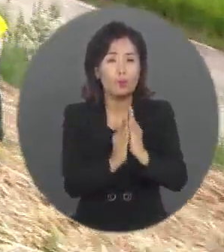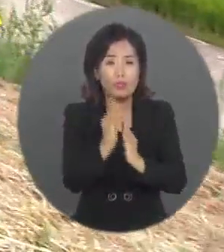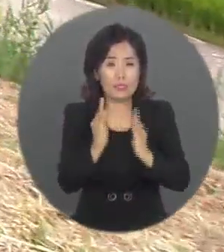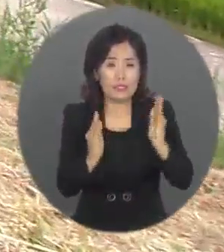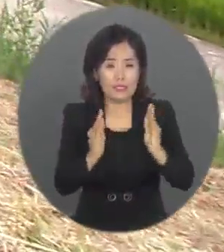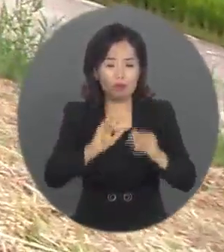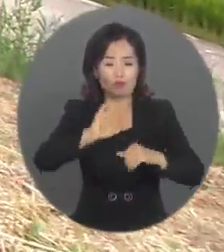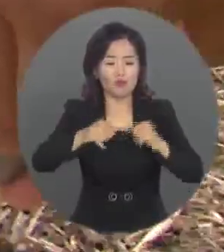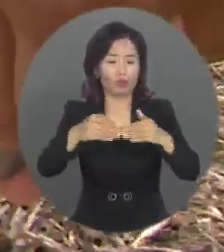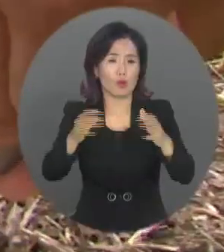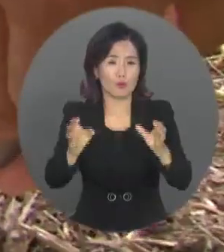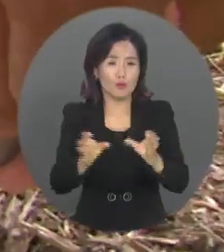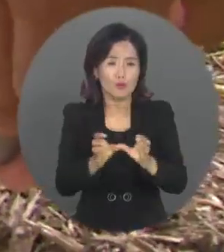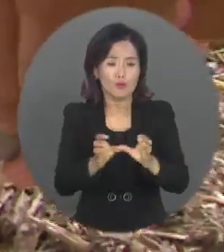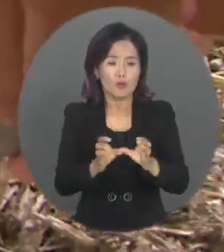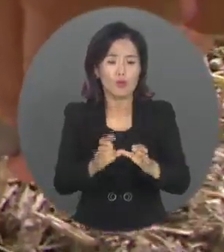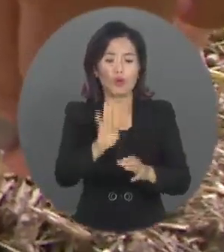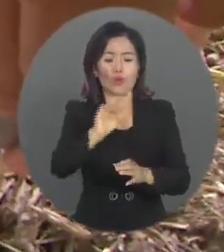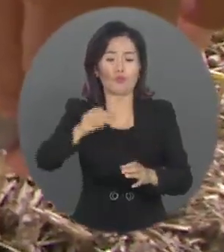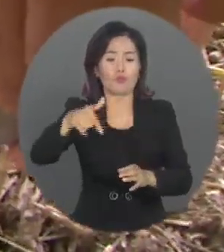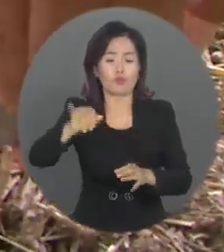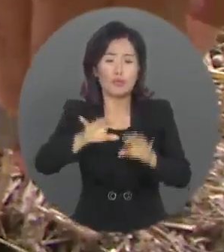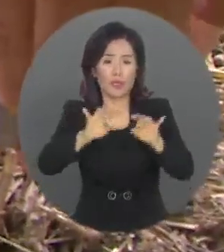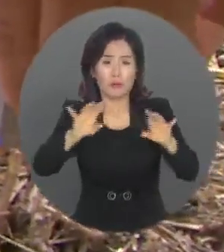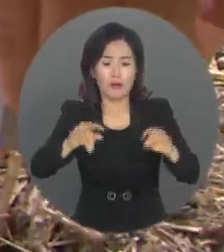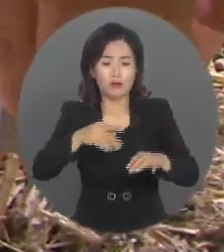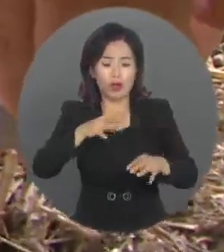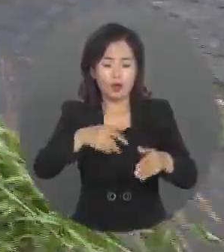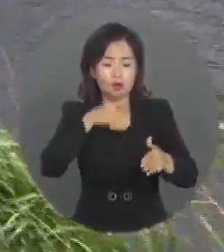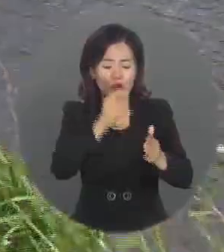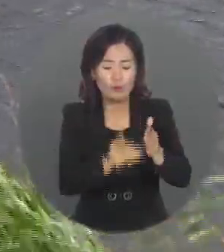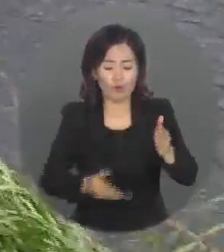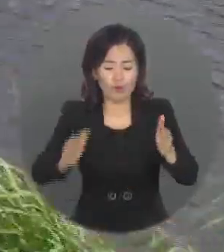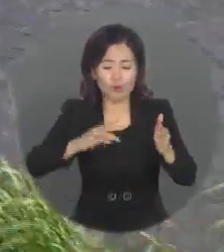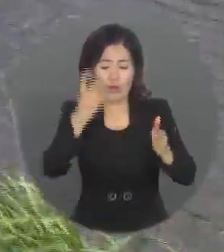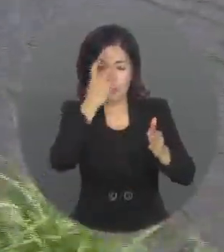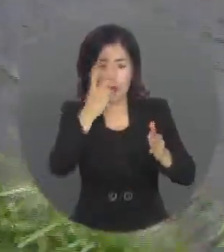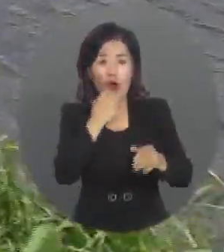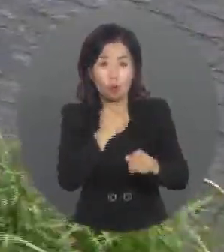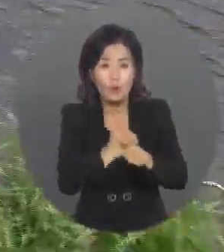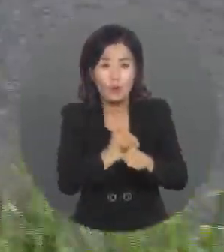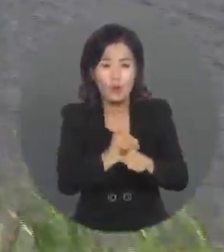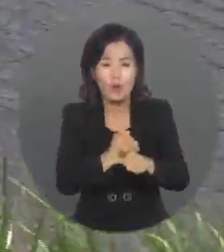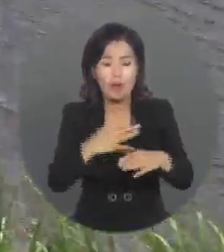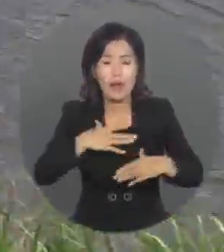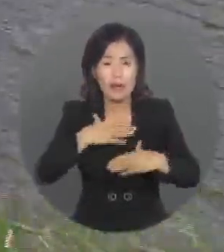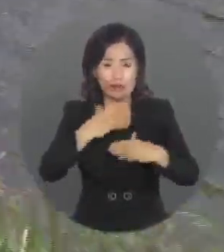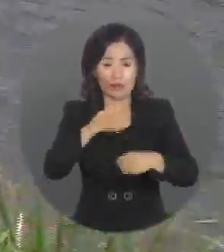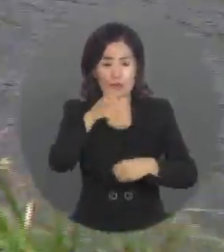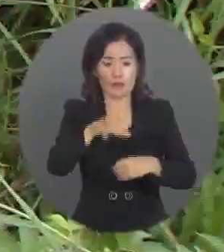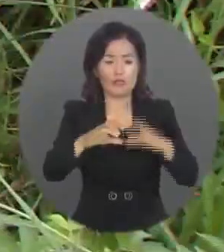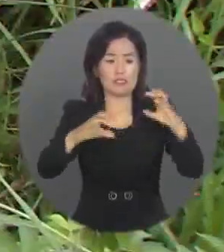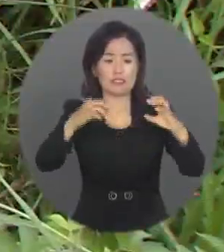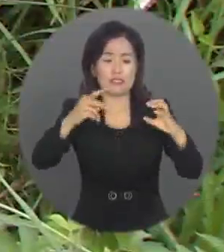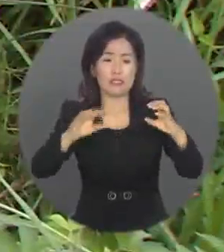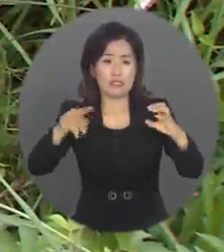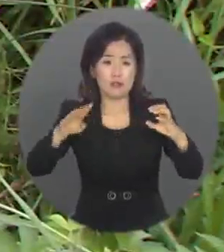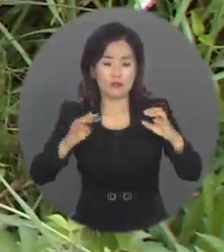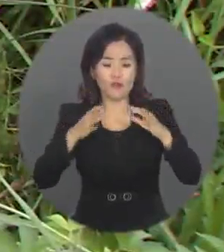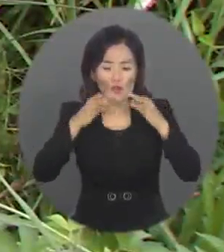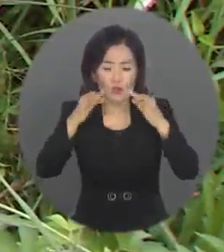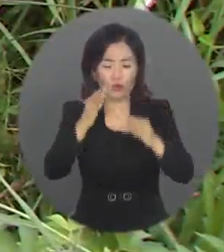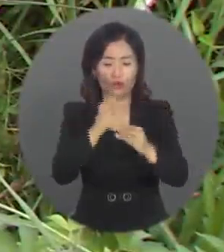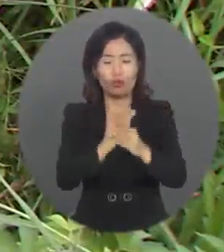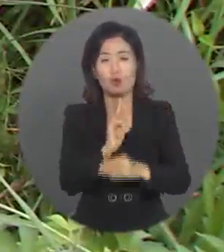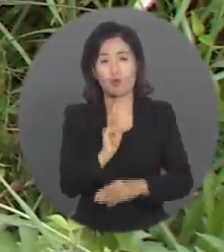농림축산식품부는 분기마다 저수지 안전점검을 통해 시설을 살피고 있고 안전등급이 보통 수준인 C등급 이상 관리되도록